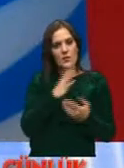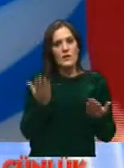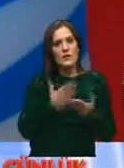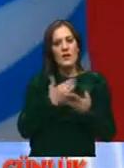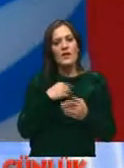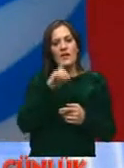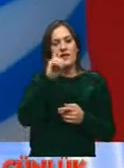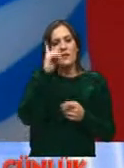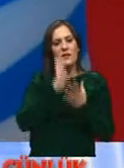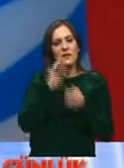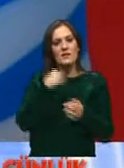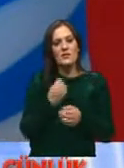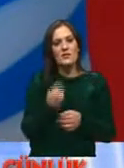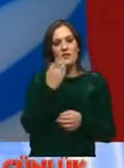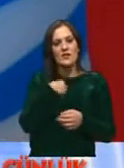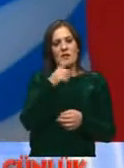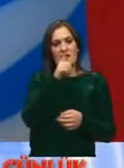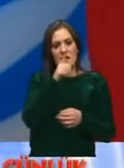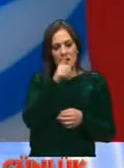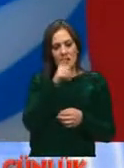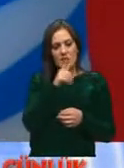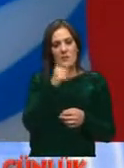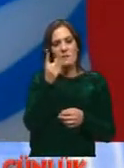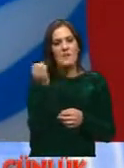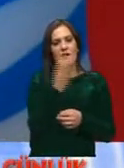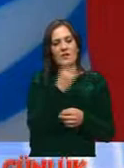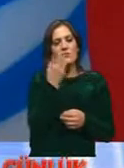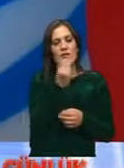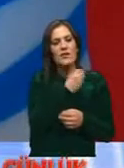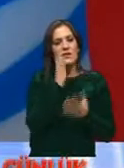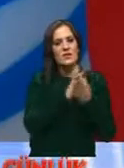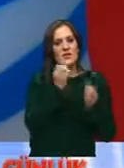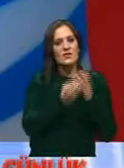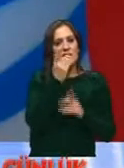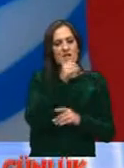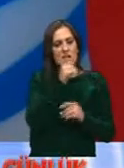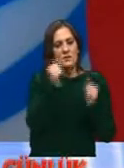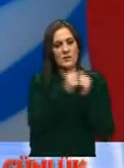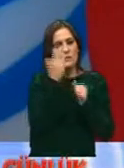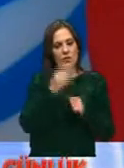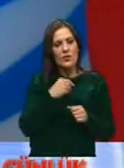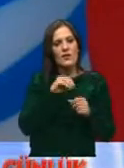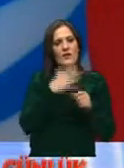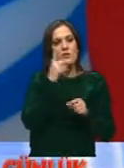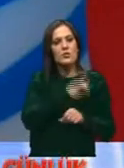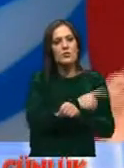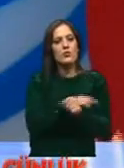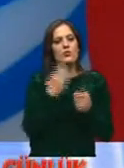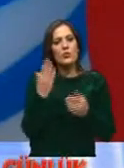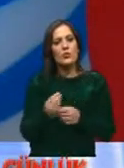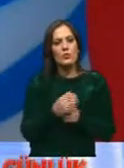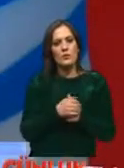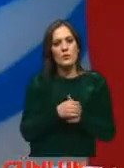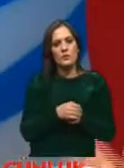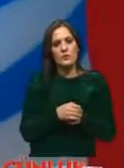Yani tek bir insandan çıkan tını ile birkaç ve pek çok insandan çıkan tını bir araya geldiğinde nasıl bir güç kuvvet